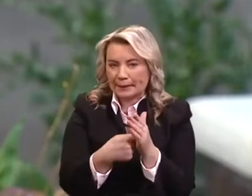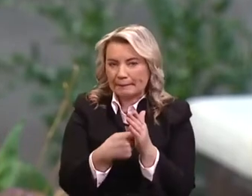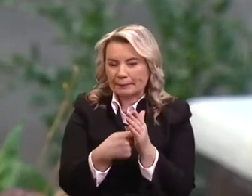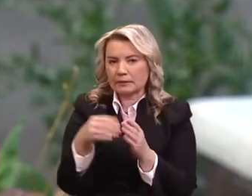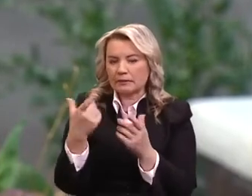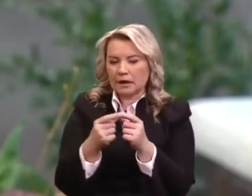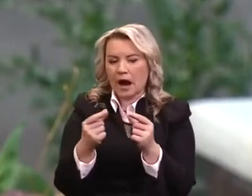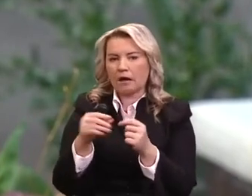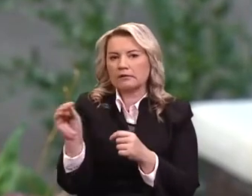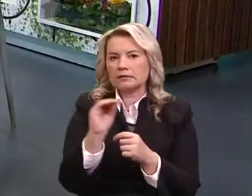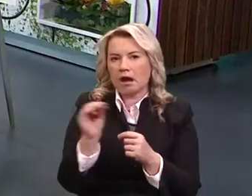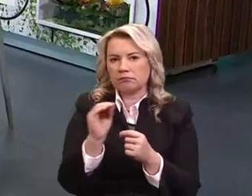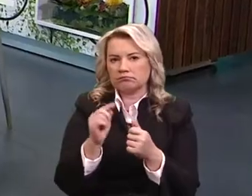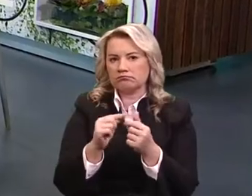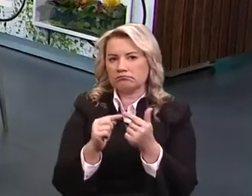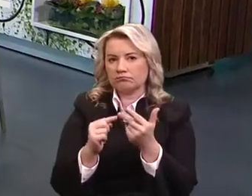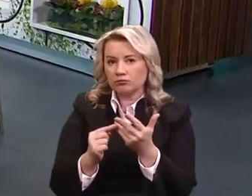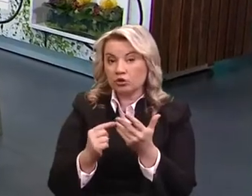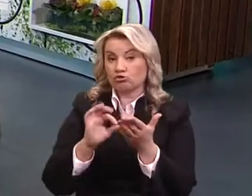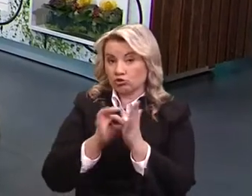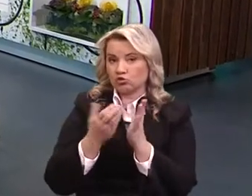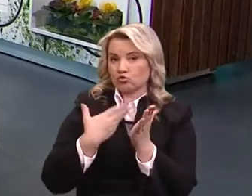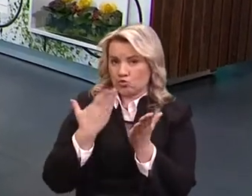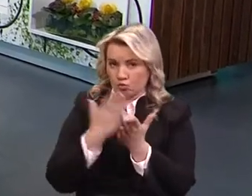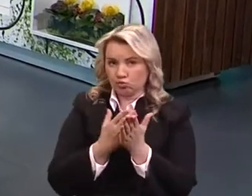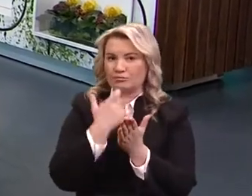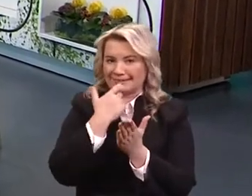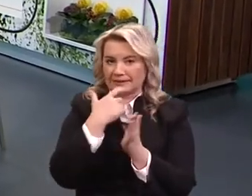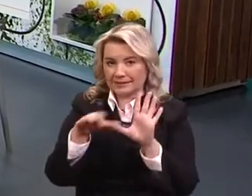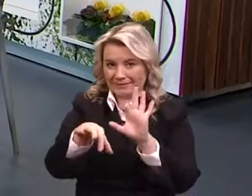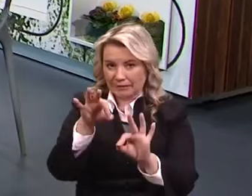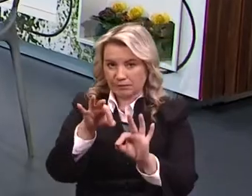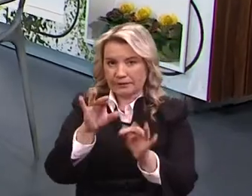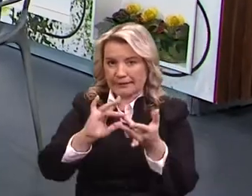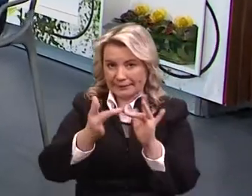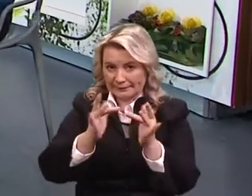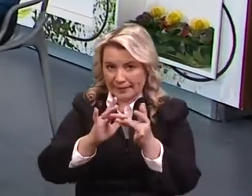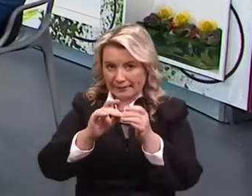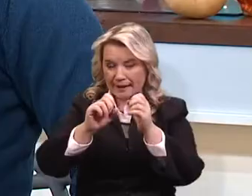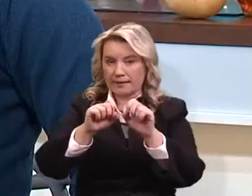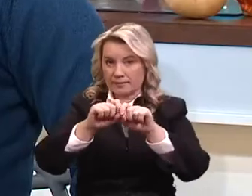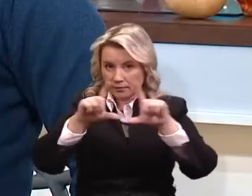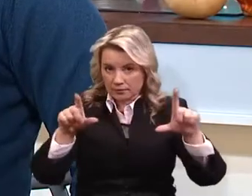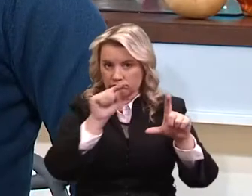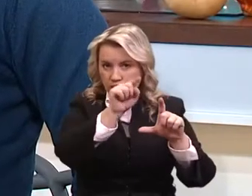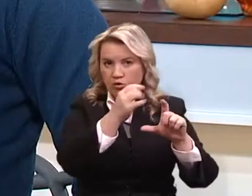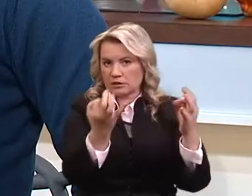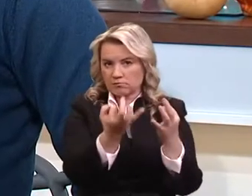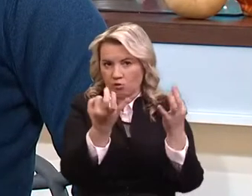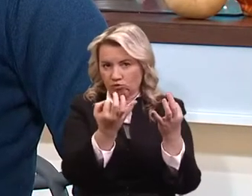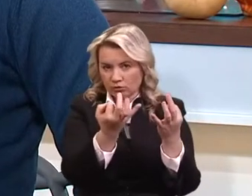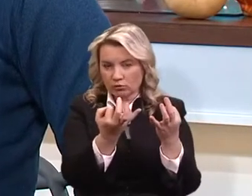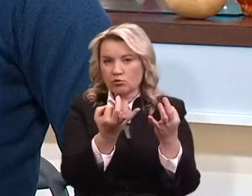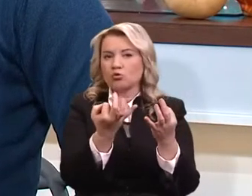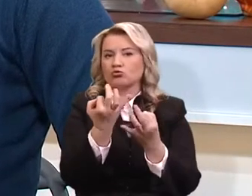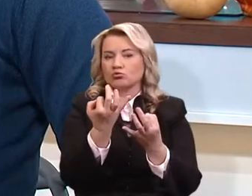nebo jak byste ty preference seřadil? Když už si objednávám přes internet, tak z těch možností, které většina nabízí, co zvolit v první řadě? Tak, jako